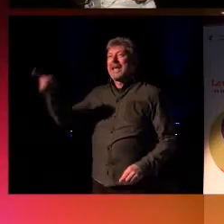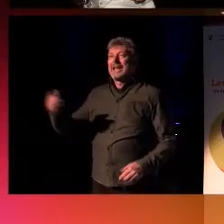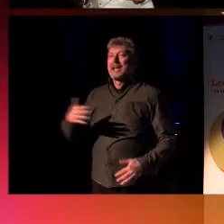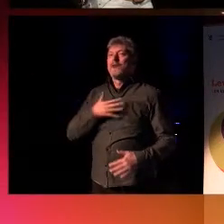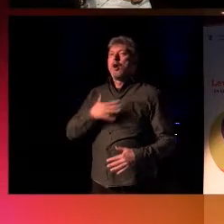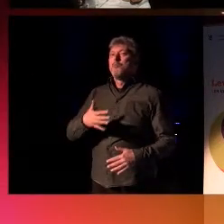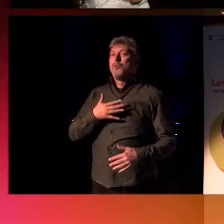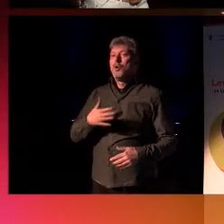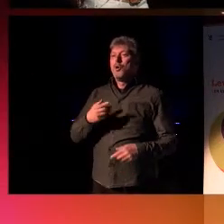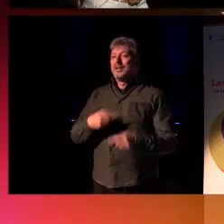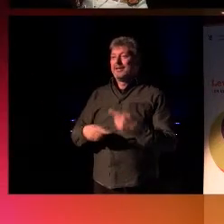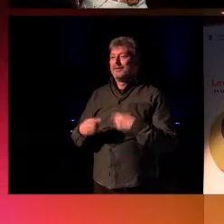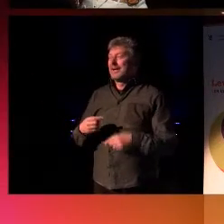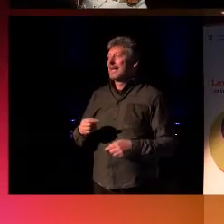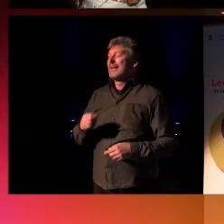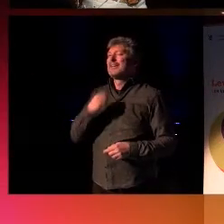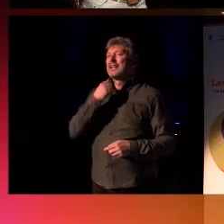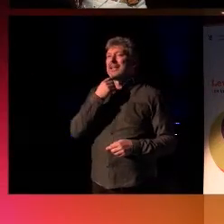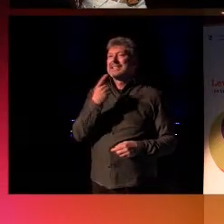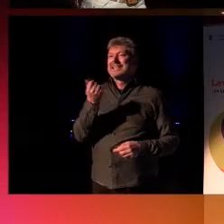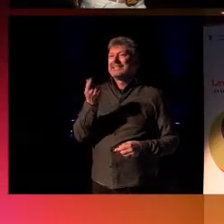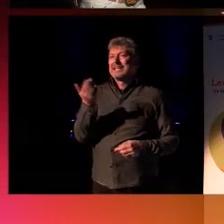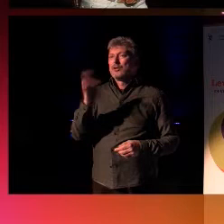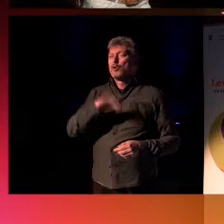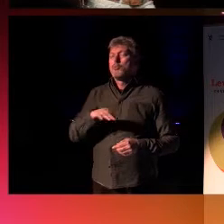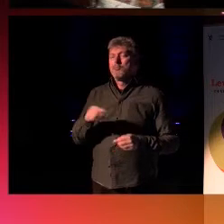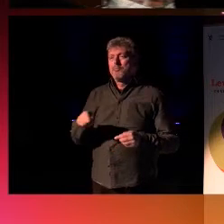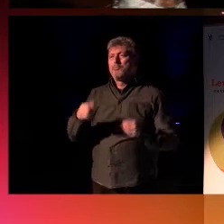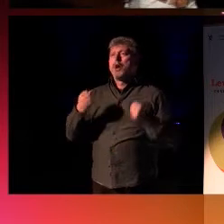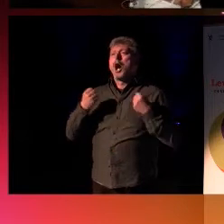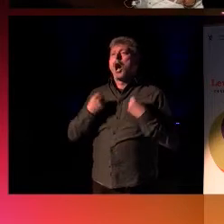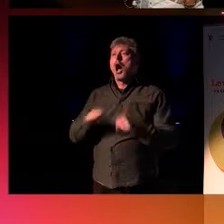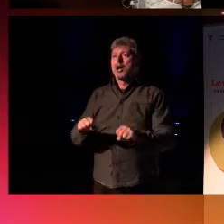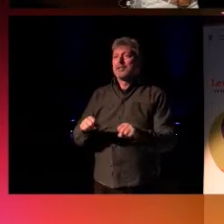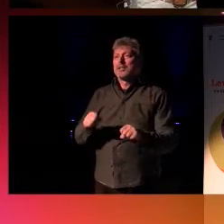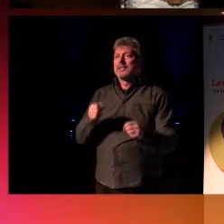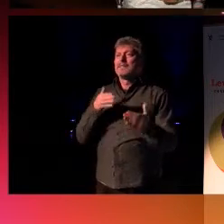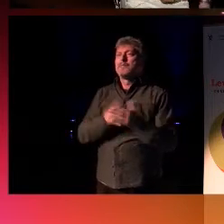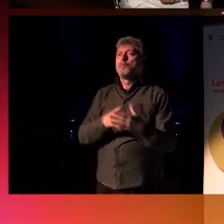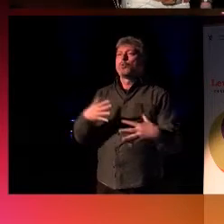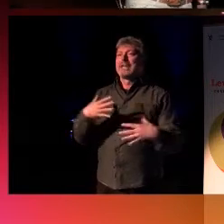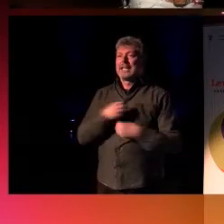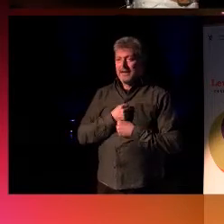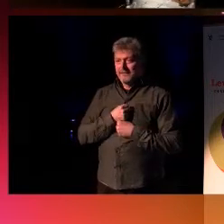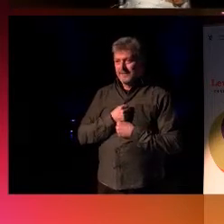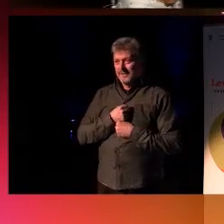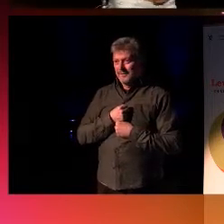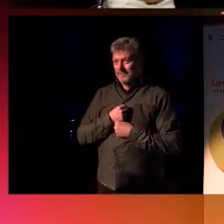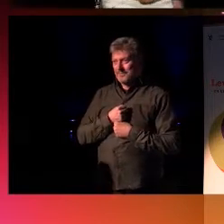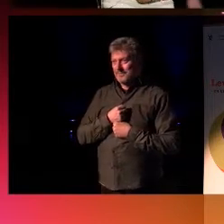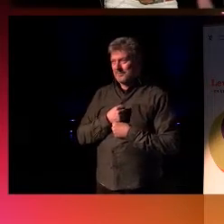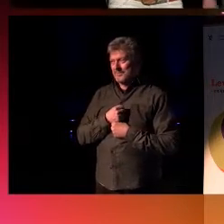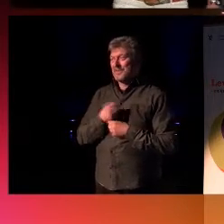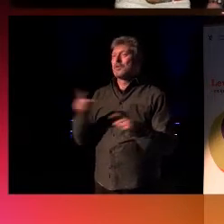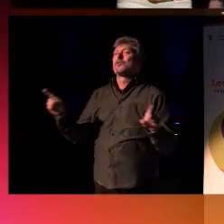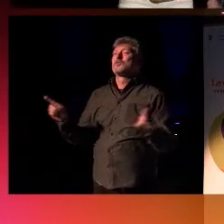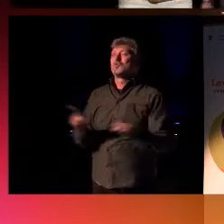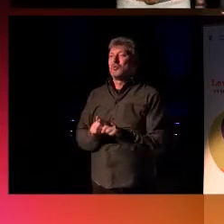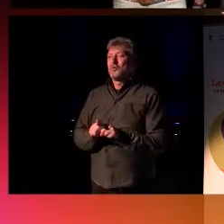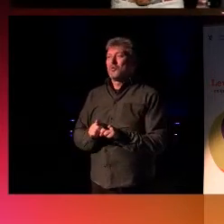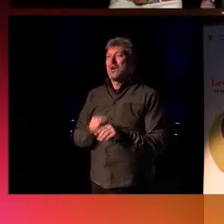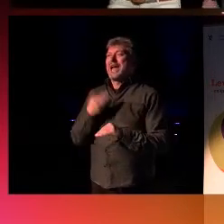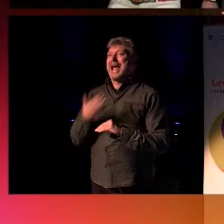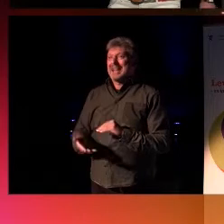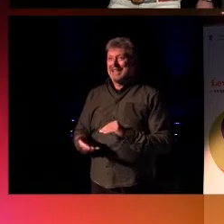pusten, så sier vi 2 ord om aktiv mot kreft, og så tar vi litt grann mer